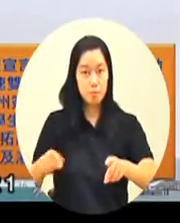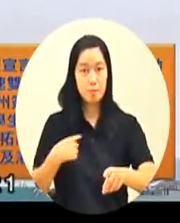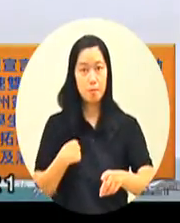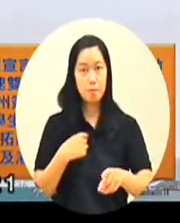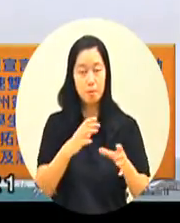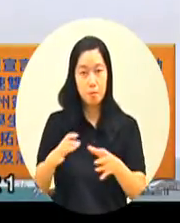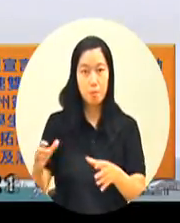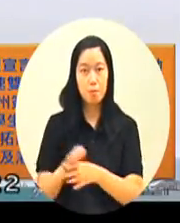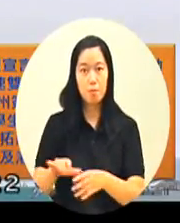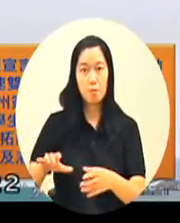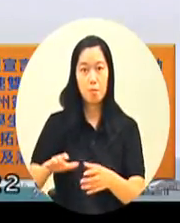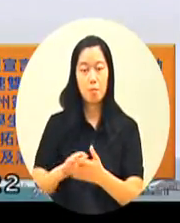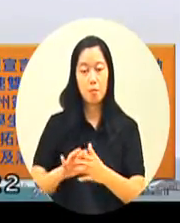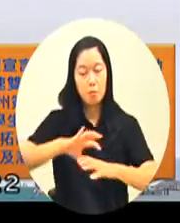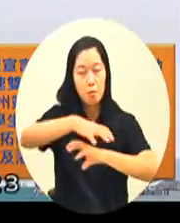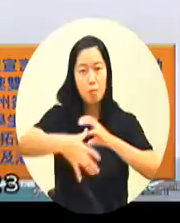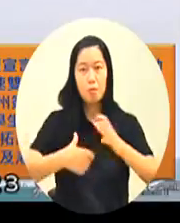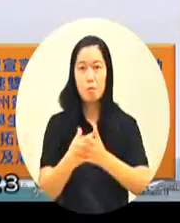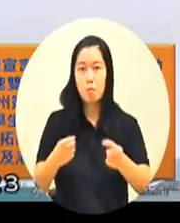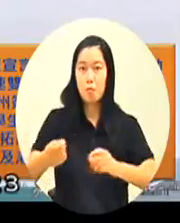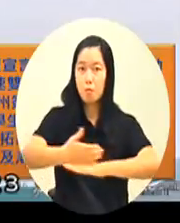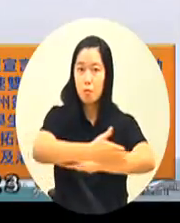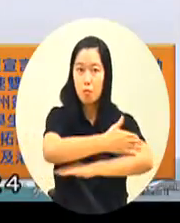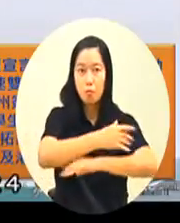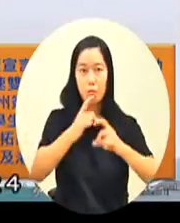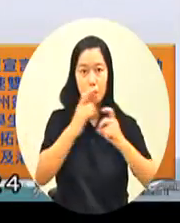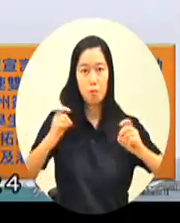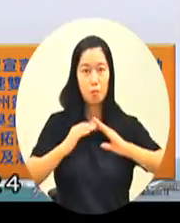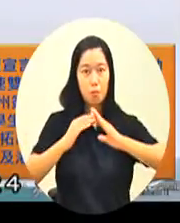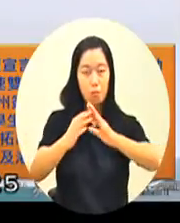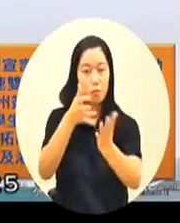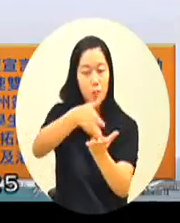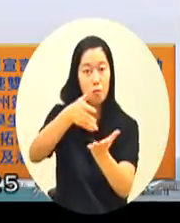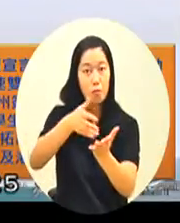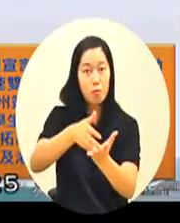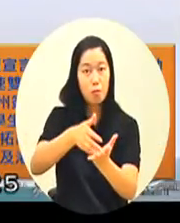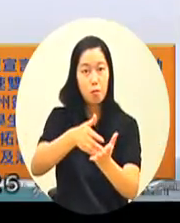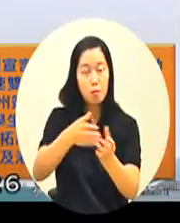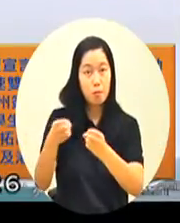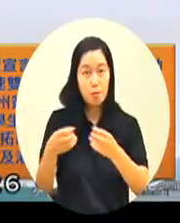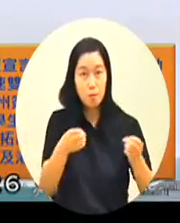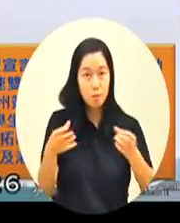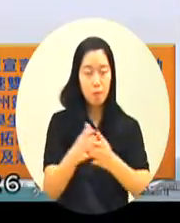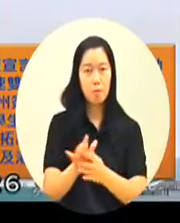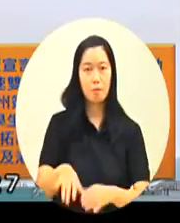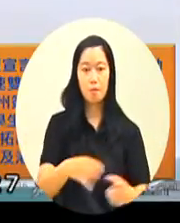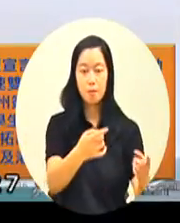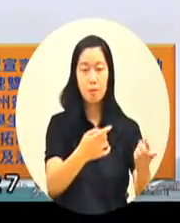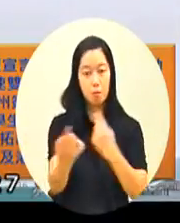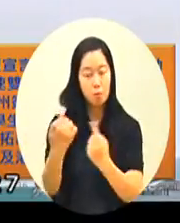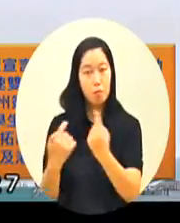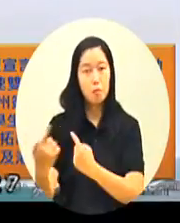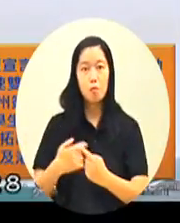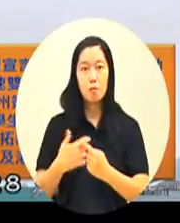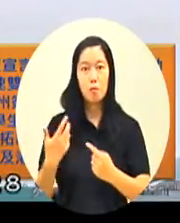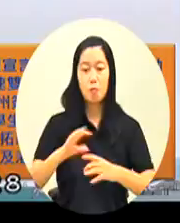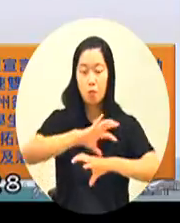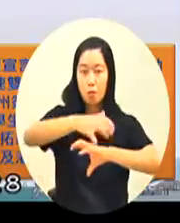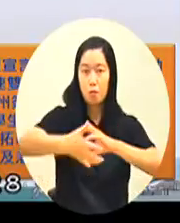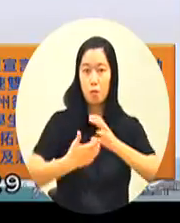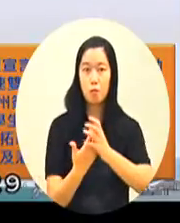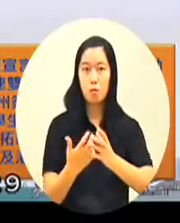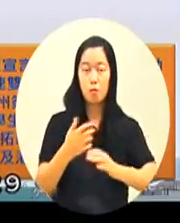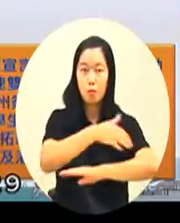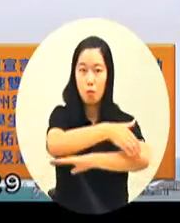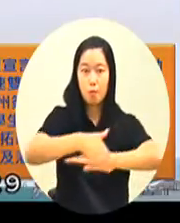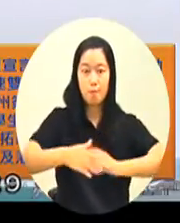球港湾城市论坛哦。那在全球港湾城市论坛的这个过程里面，实际上来了相当多的国际港湾城市。